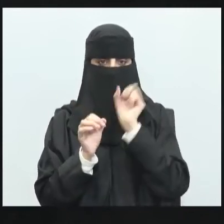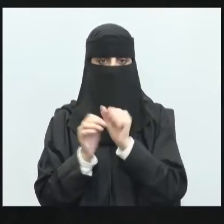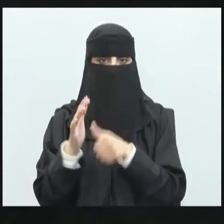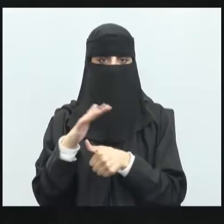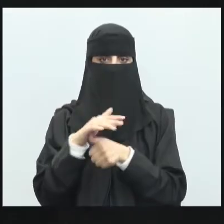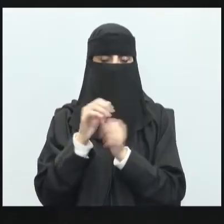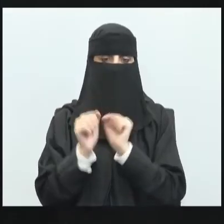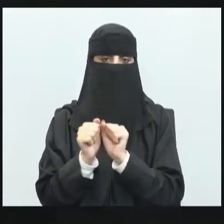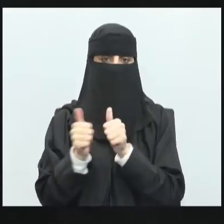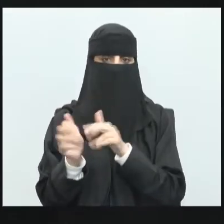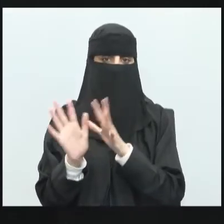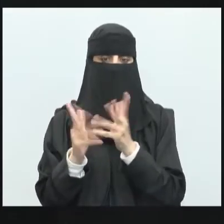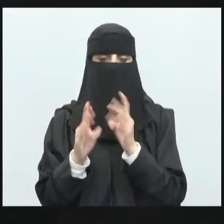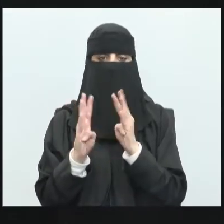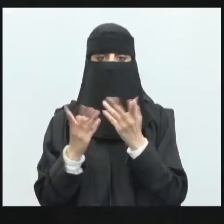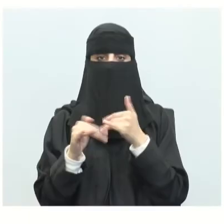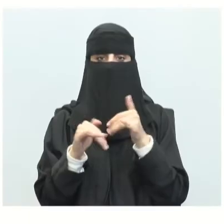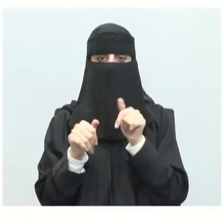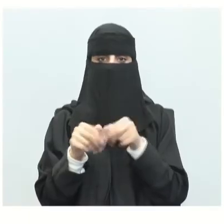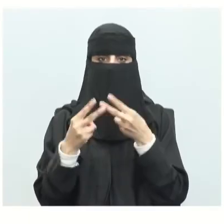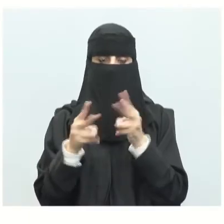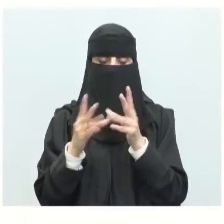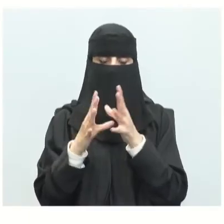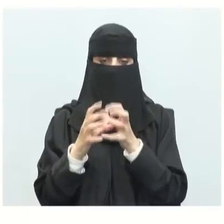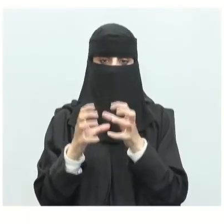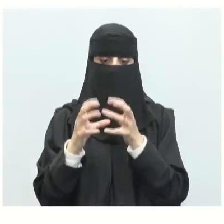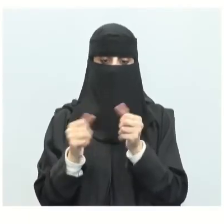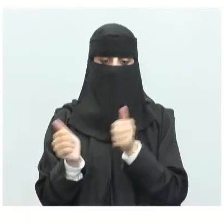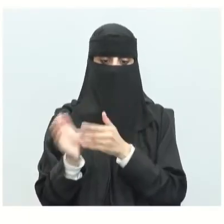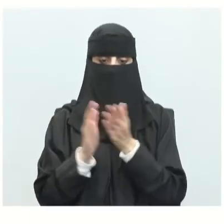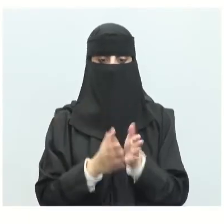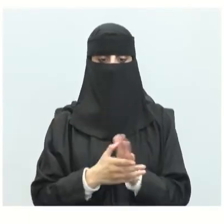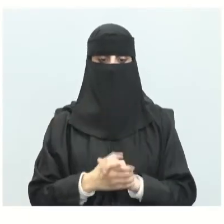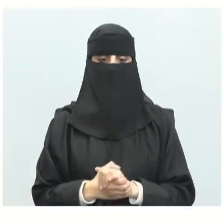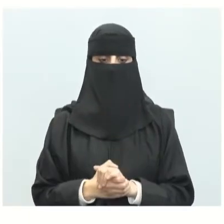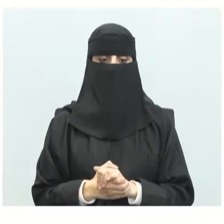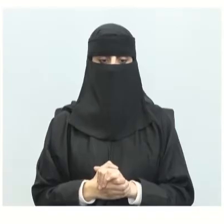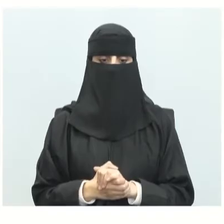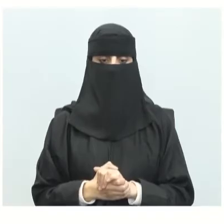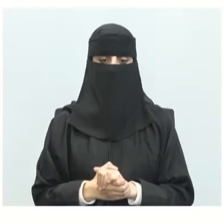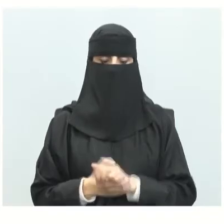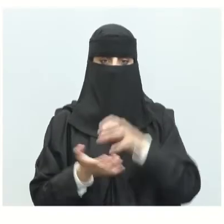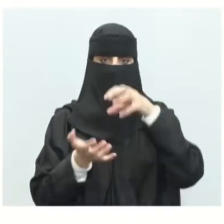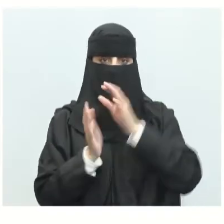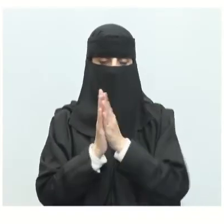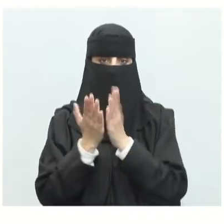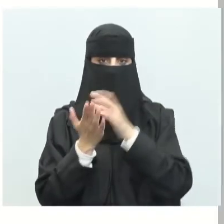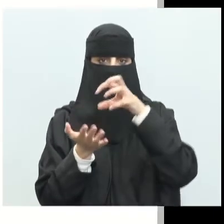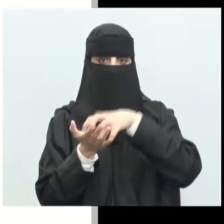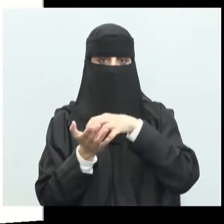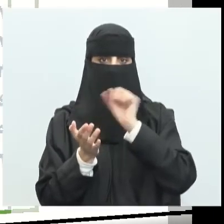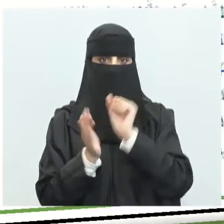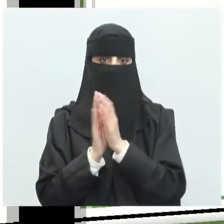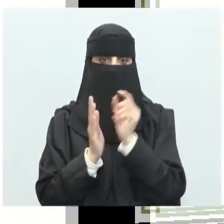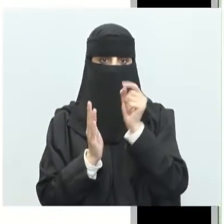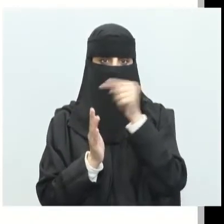الرئيسه كيف نقوم بذلك في المكان المخصصي لرسم الخريطه المعرفيه في